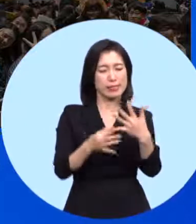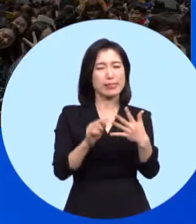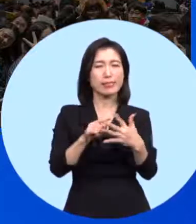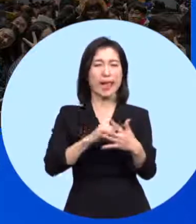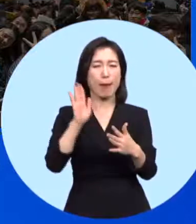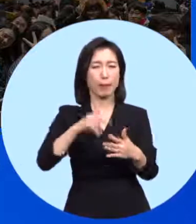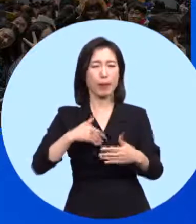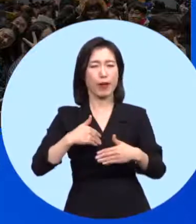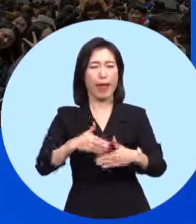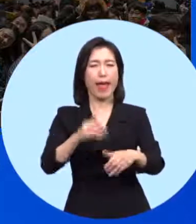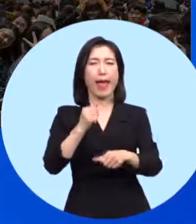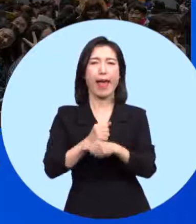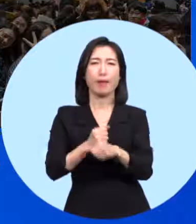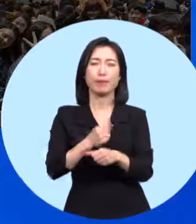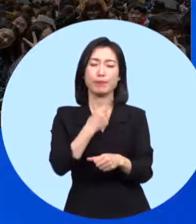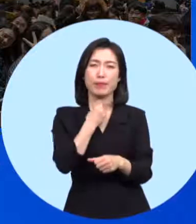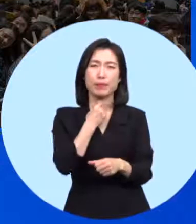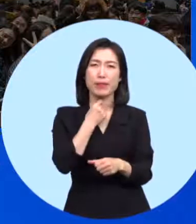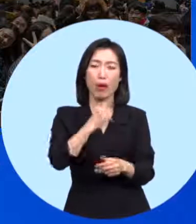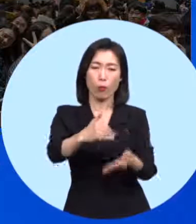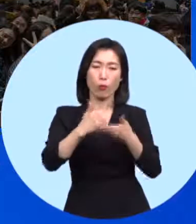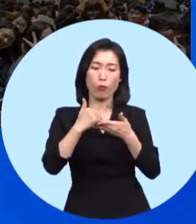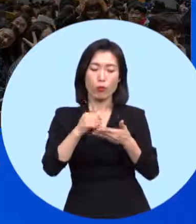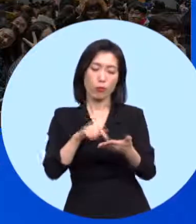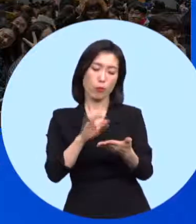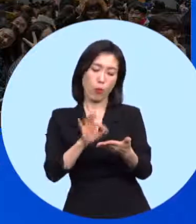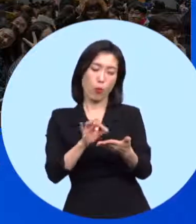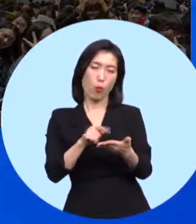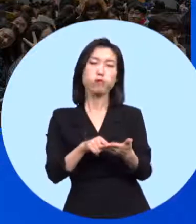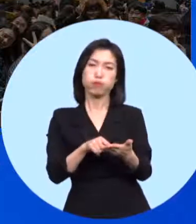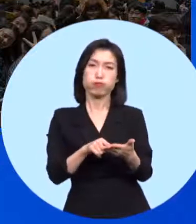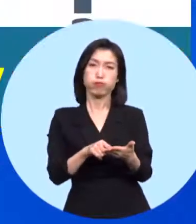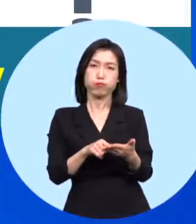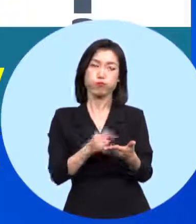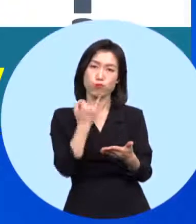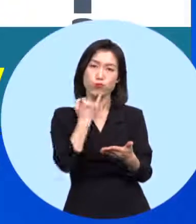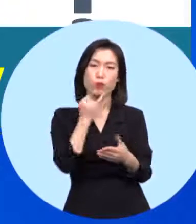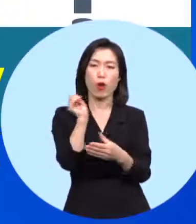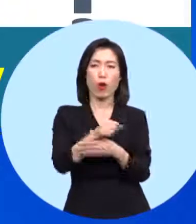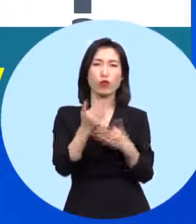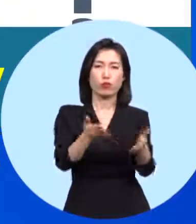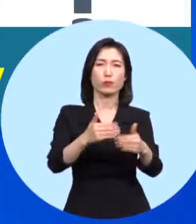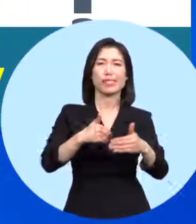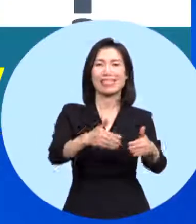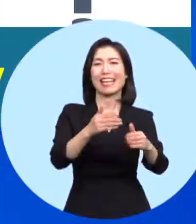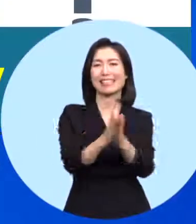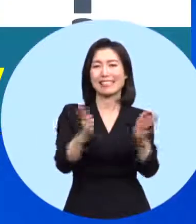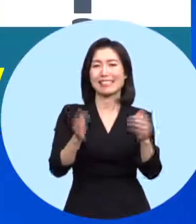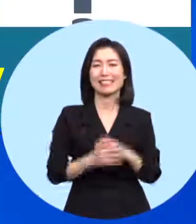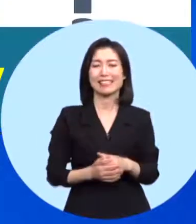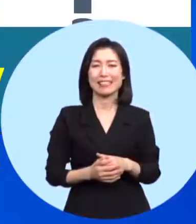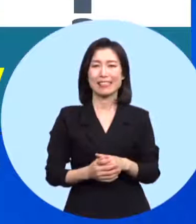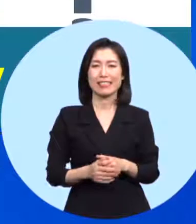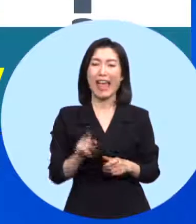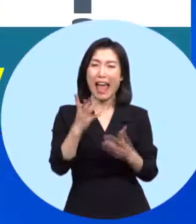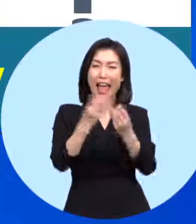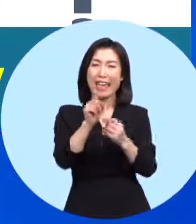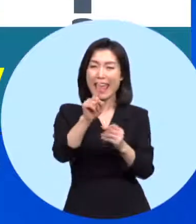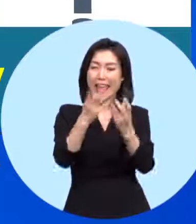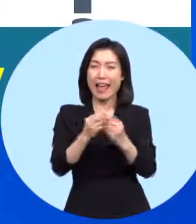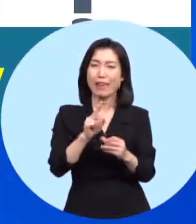프로젝트를 제시하면 그걸 평가해서 저희가 지원하는 형식입니다. 하나의